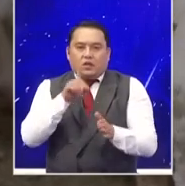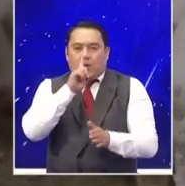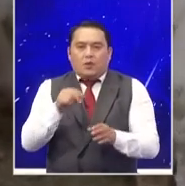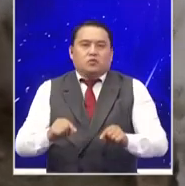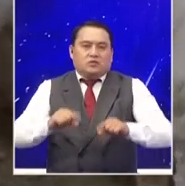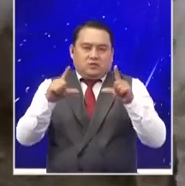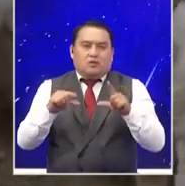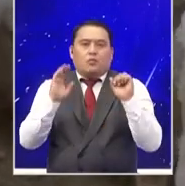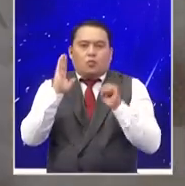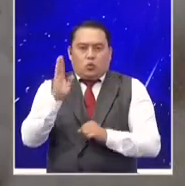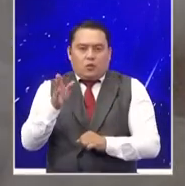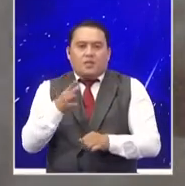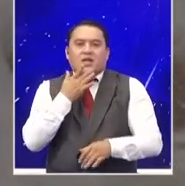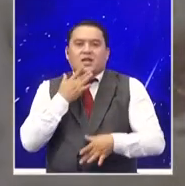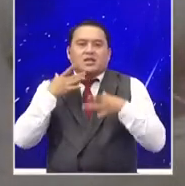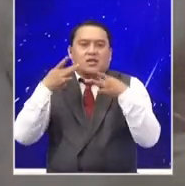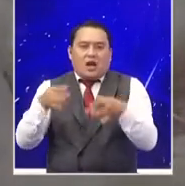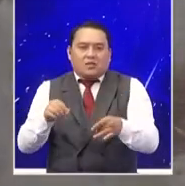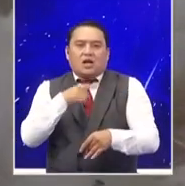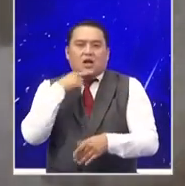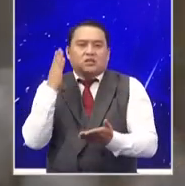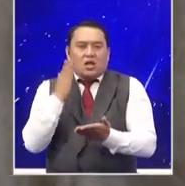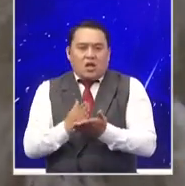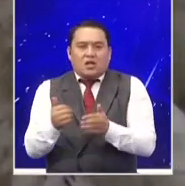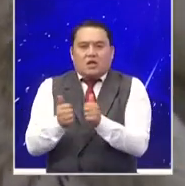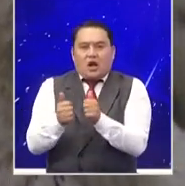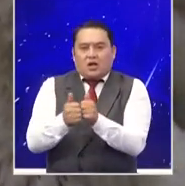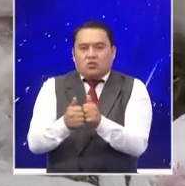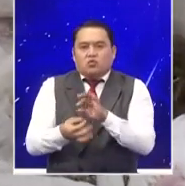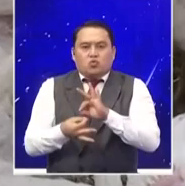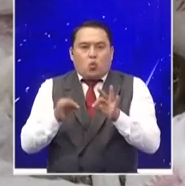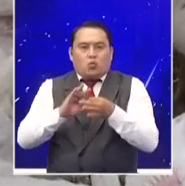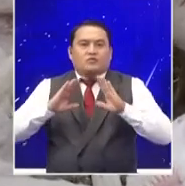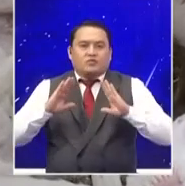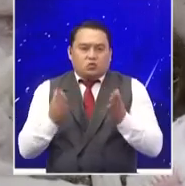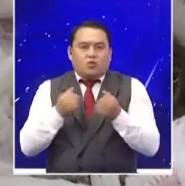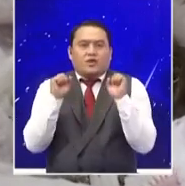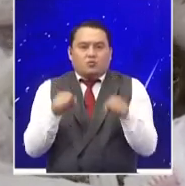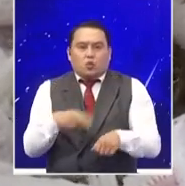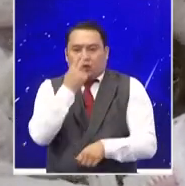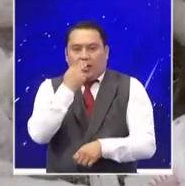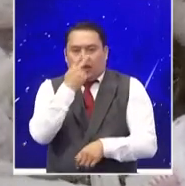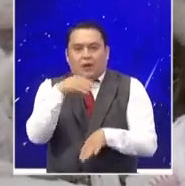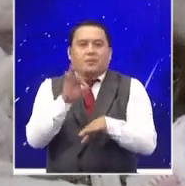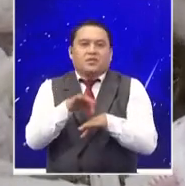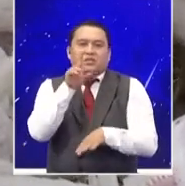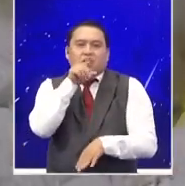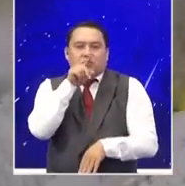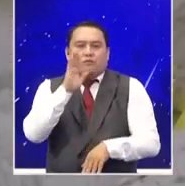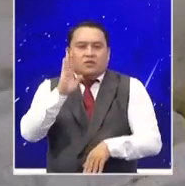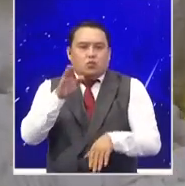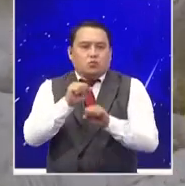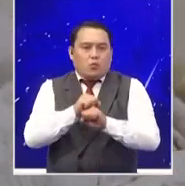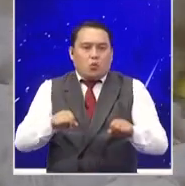рост цен. Основной импортер Россия, но и там, в приграничных регионах, сложная ситуация с птичьим гриппом. Эксперты считают, что в случае